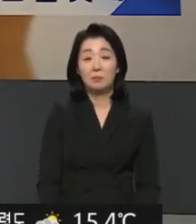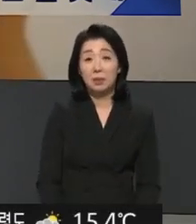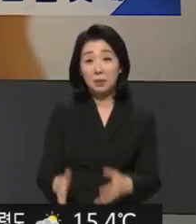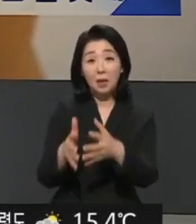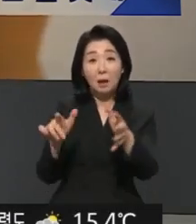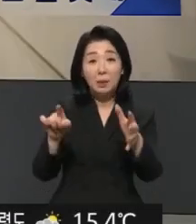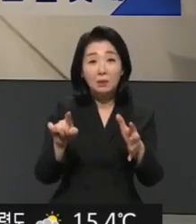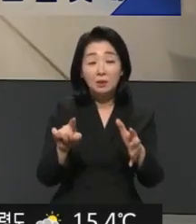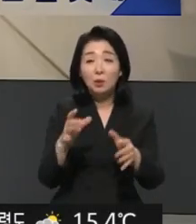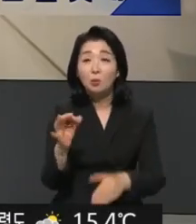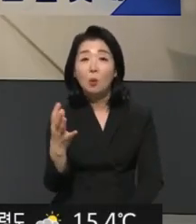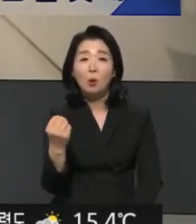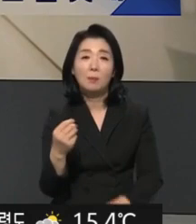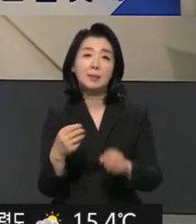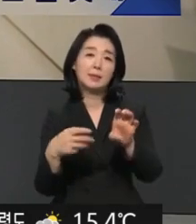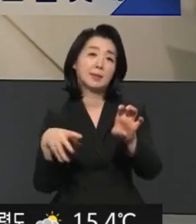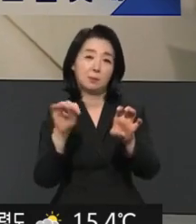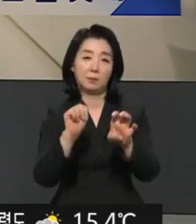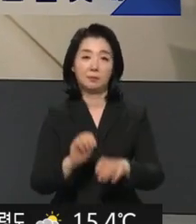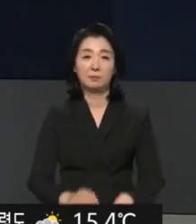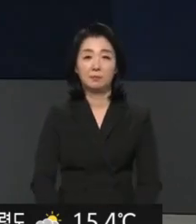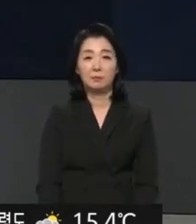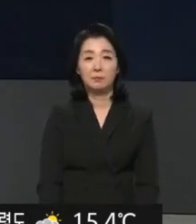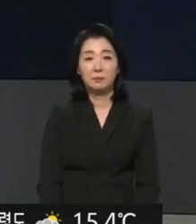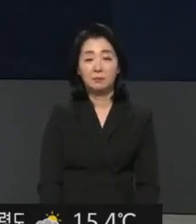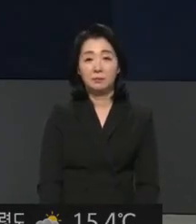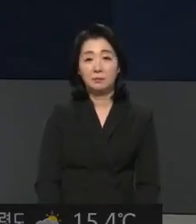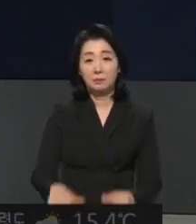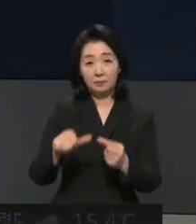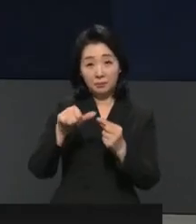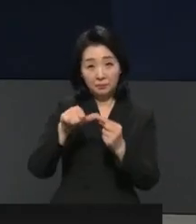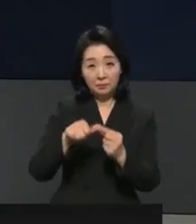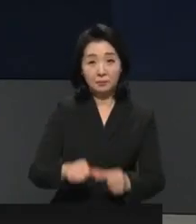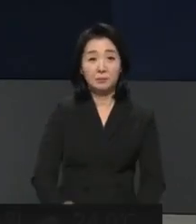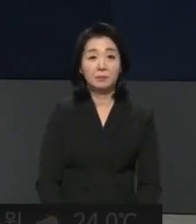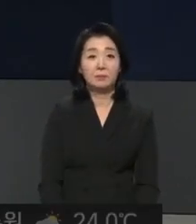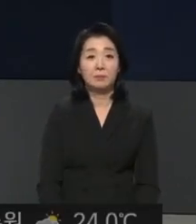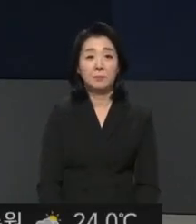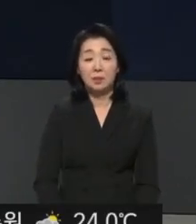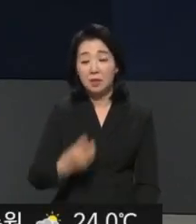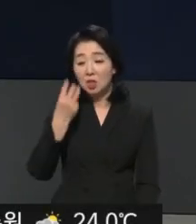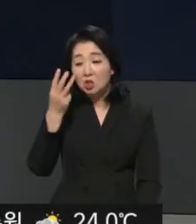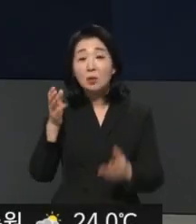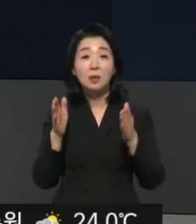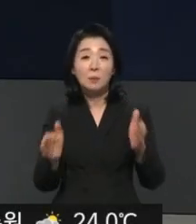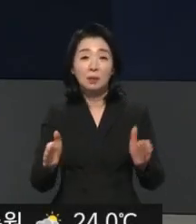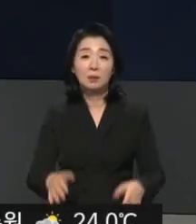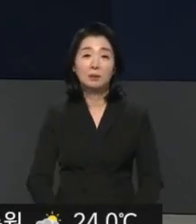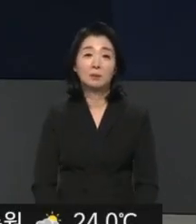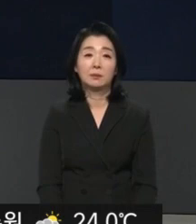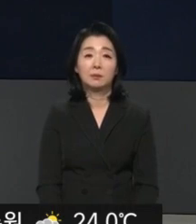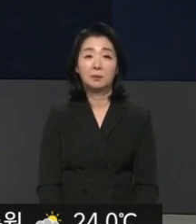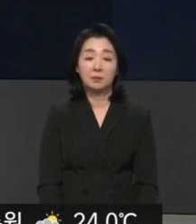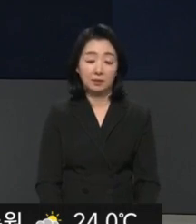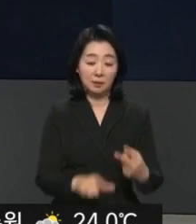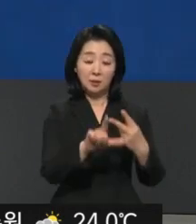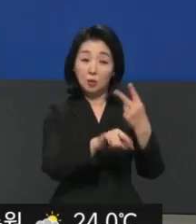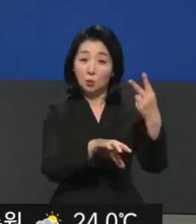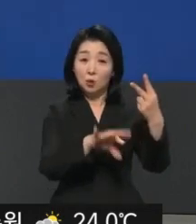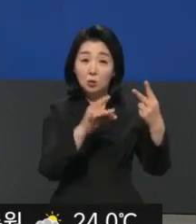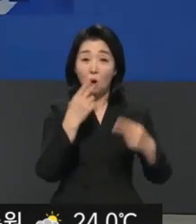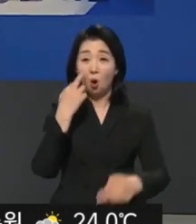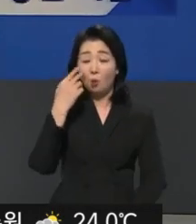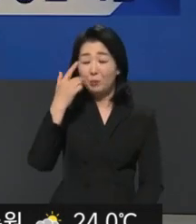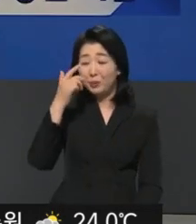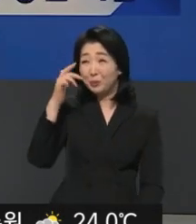아파트 약 40억 원짜리라고 합니다. 네, 오늘 마지막 픽, 석 달 만에로 가져왔습니다. 지난 2월 초 미국